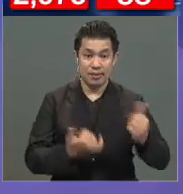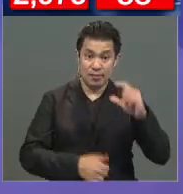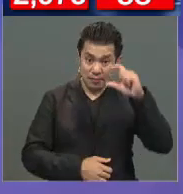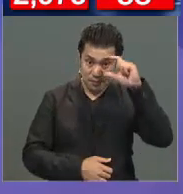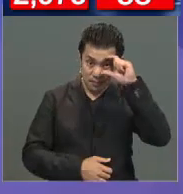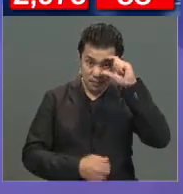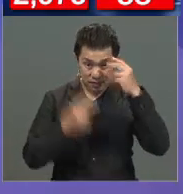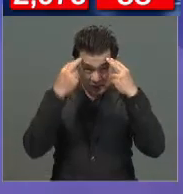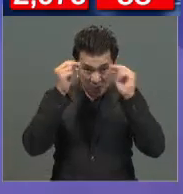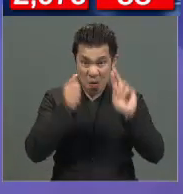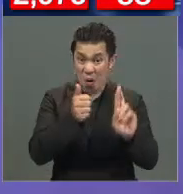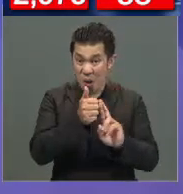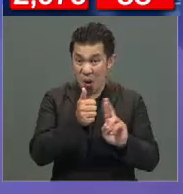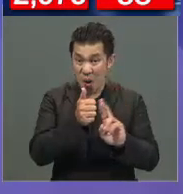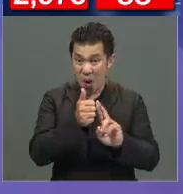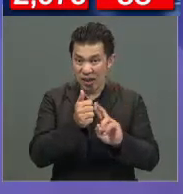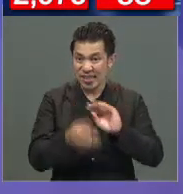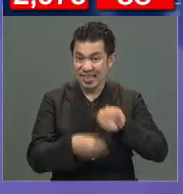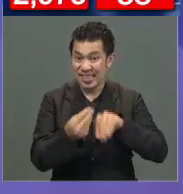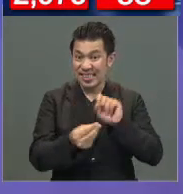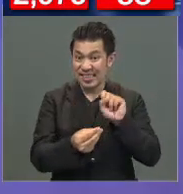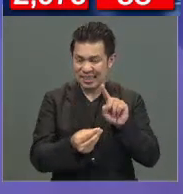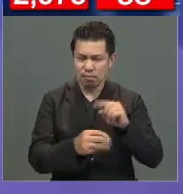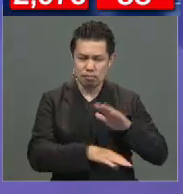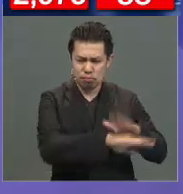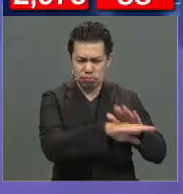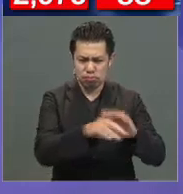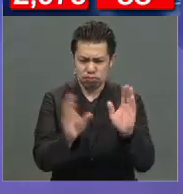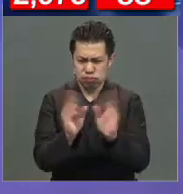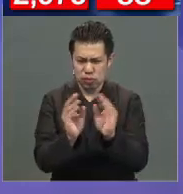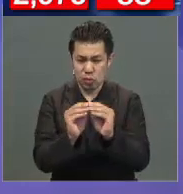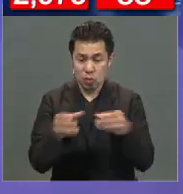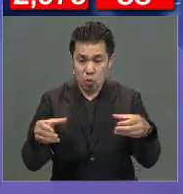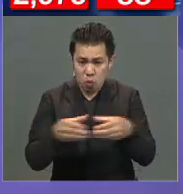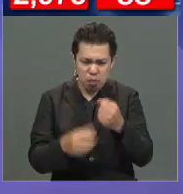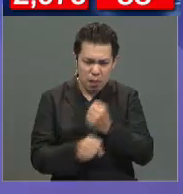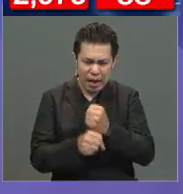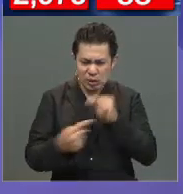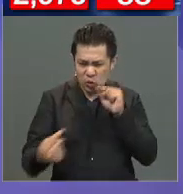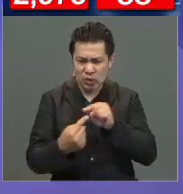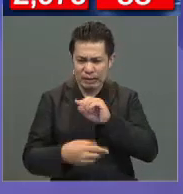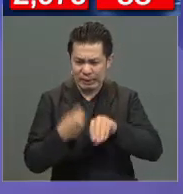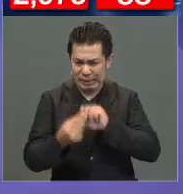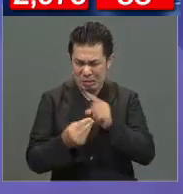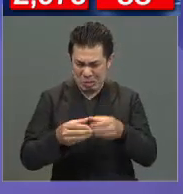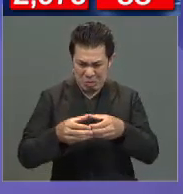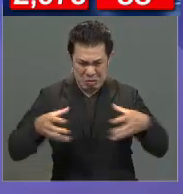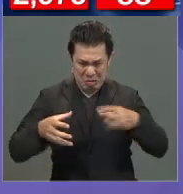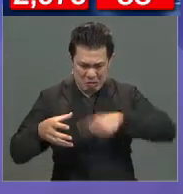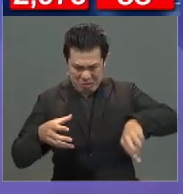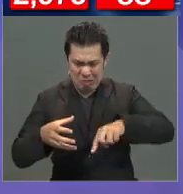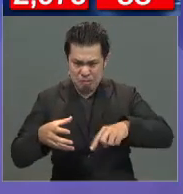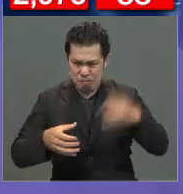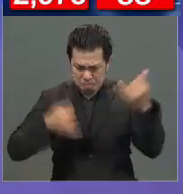าตุศรีพิทักษ์รองนายกรัฐมนตรีได้เรียกประชุมหน่วยงานด้านเศรษฐกิจคณะใหญ่เลยนะครับเพื่อที่จะเร่งรัดการฟื้นฟูเศรษฐกิจในระย